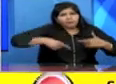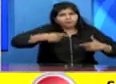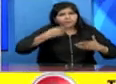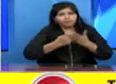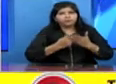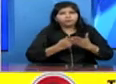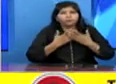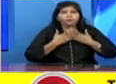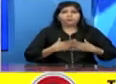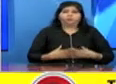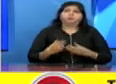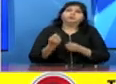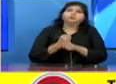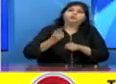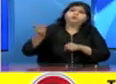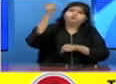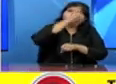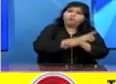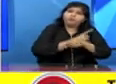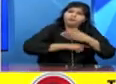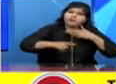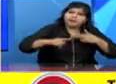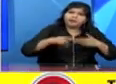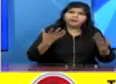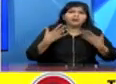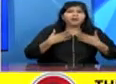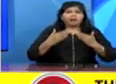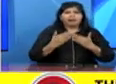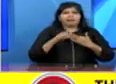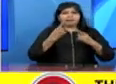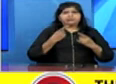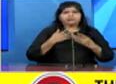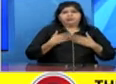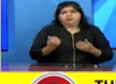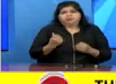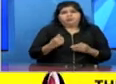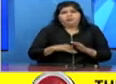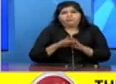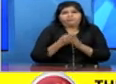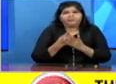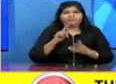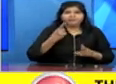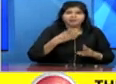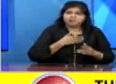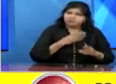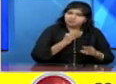उनको सहूलियत होती है पूरे दिन में तो ही उनको अच्छा लगता है। उनका आत्मविश्वास बन जाता है। शुरू में तो डर जाते हैं। शुरू में डर जाते